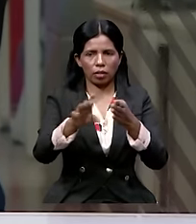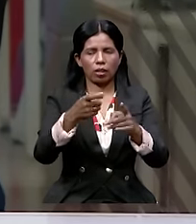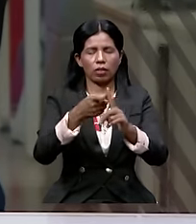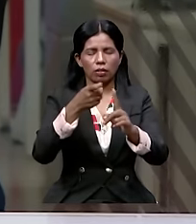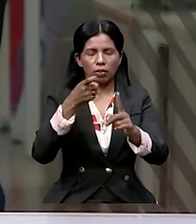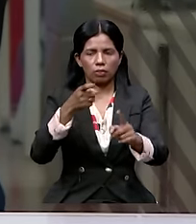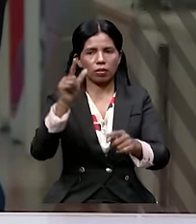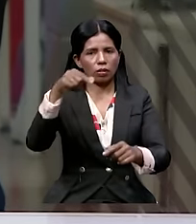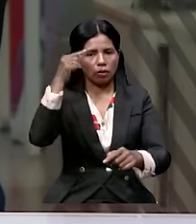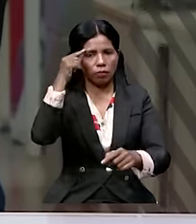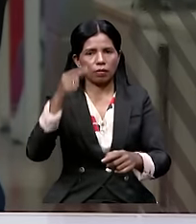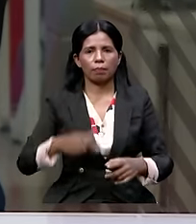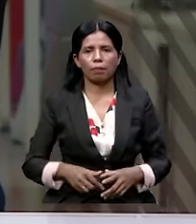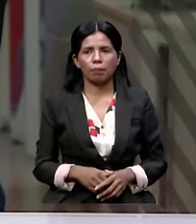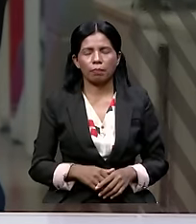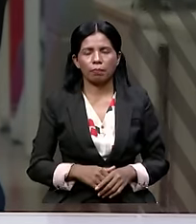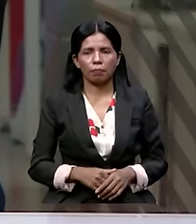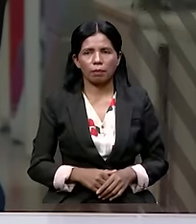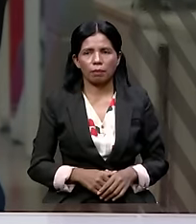husi governo.